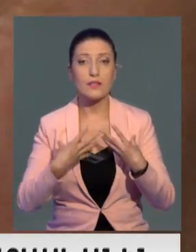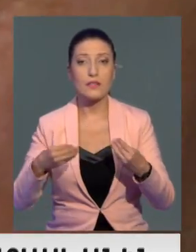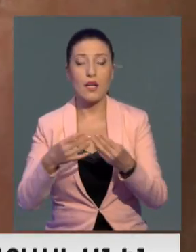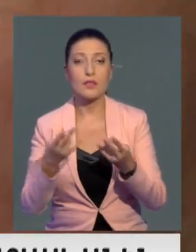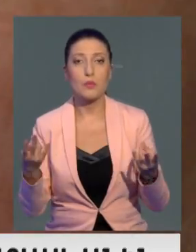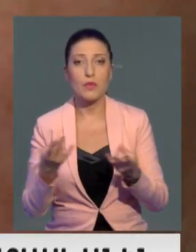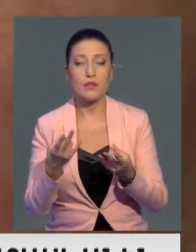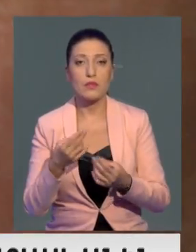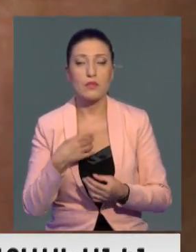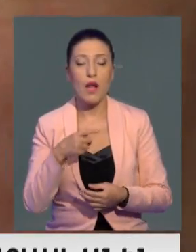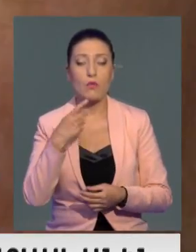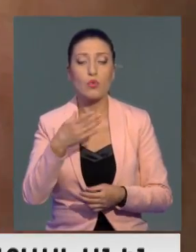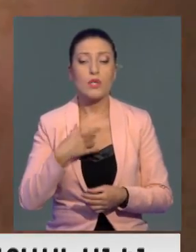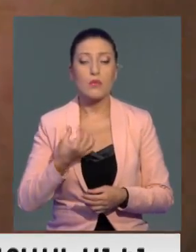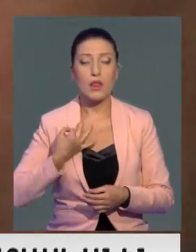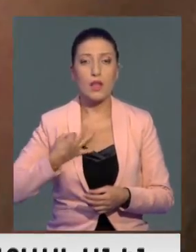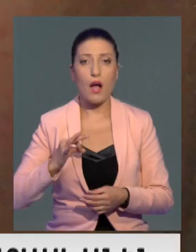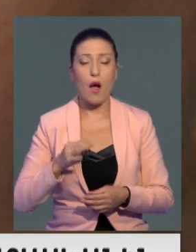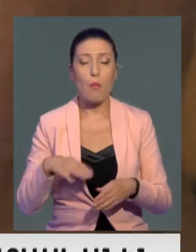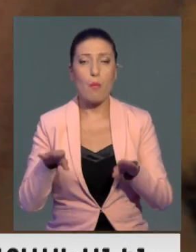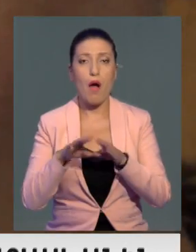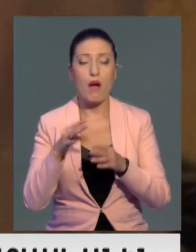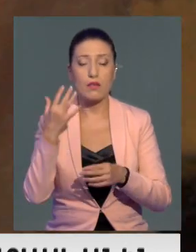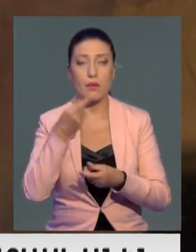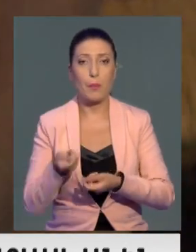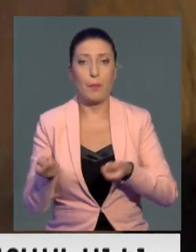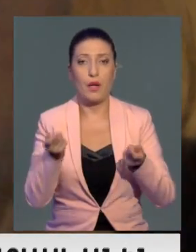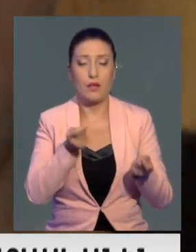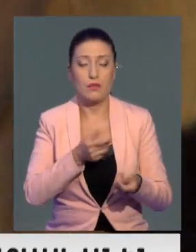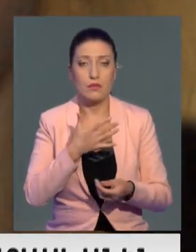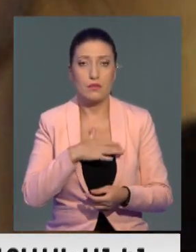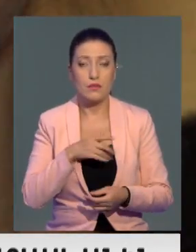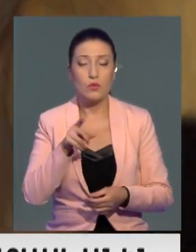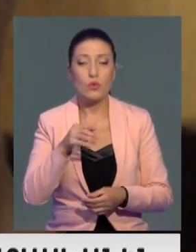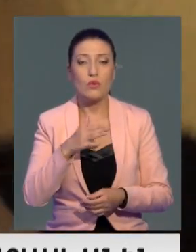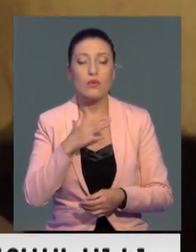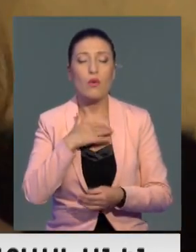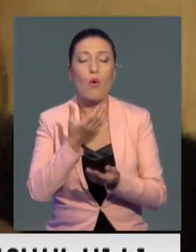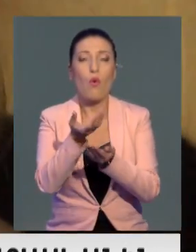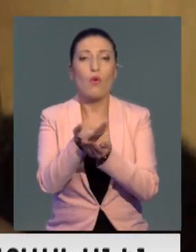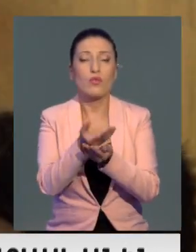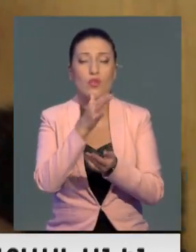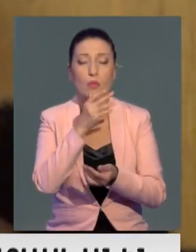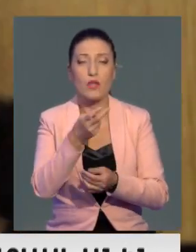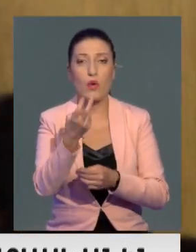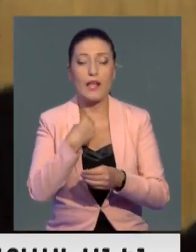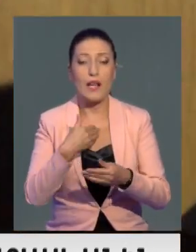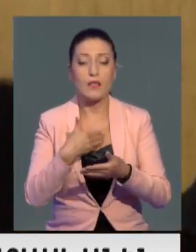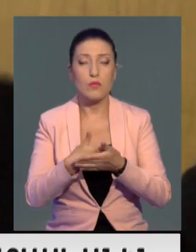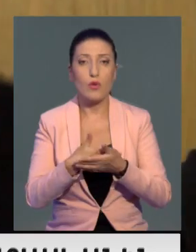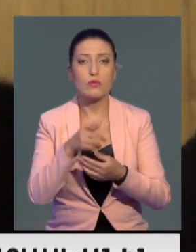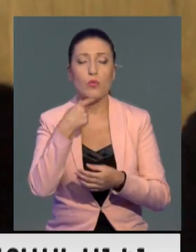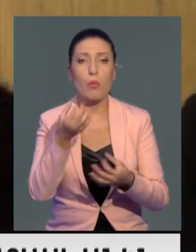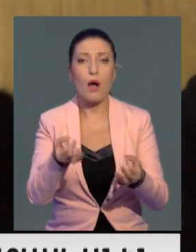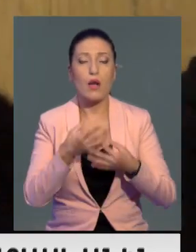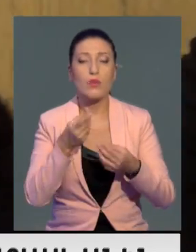փակ բերեցիր, տվեցիր, մինչև հիմա ասում է, եկար կանգնար հոգեհանգստին կողքս, ասիր ամեն ինչ անելու եմ,